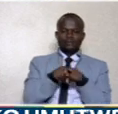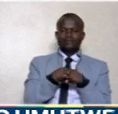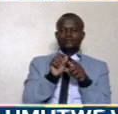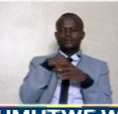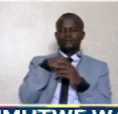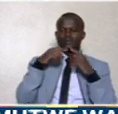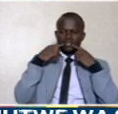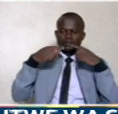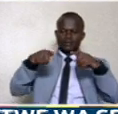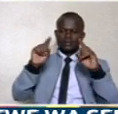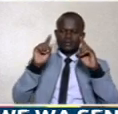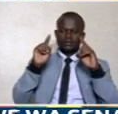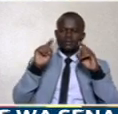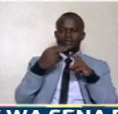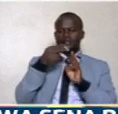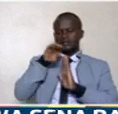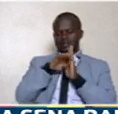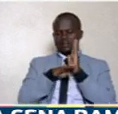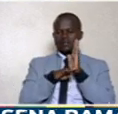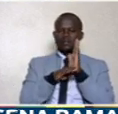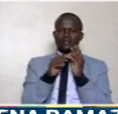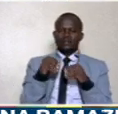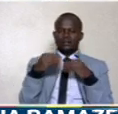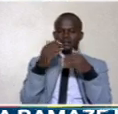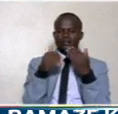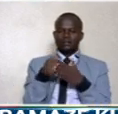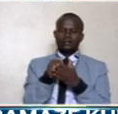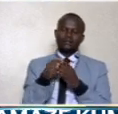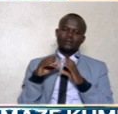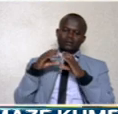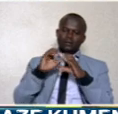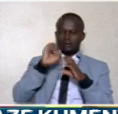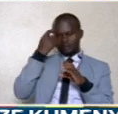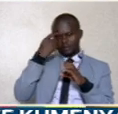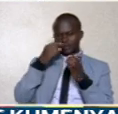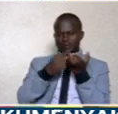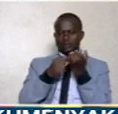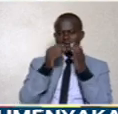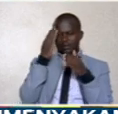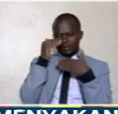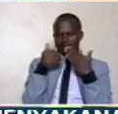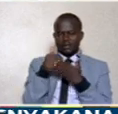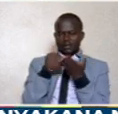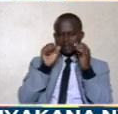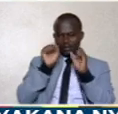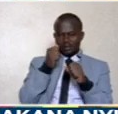mu itangazo, hari urutonde twashyikirije delegasiyo ya Repubulika ya Uganda kugira ngo